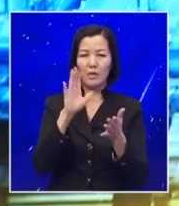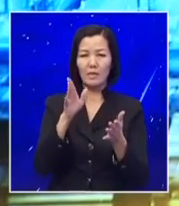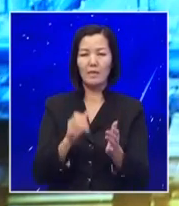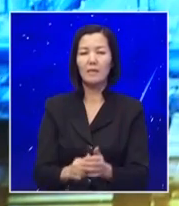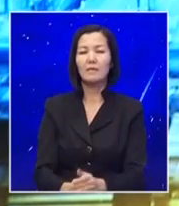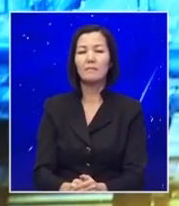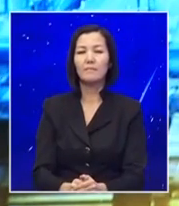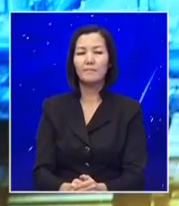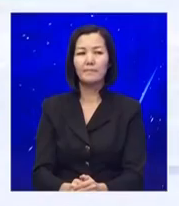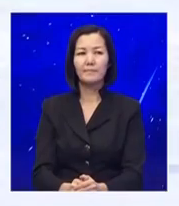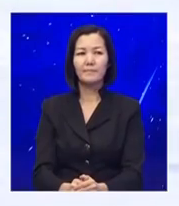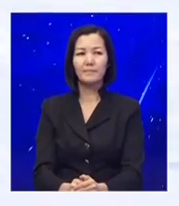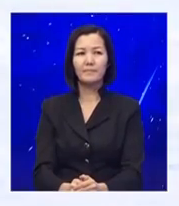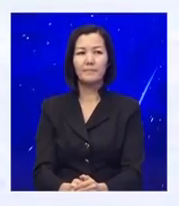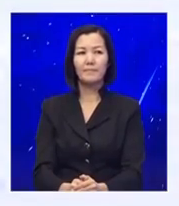спортшы қатысады.